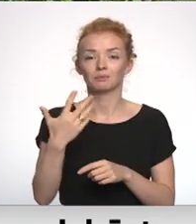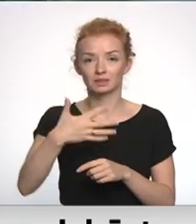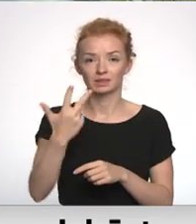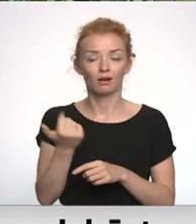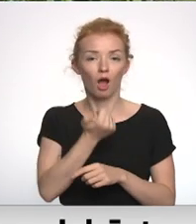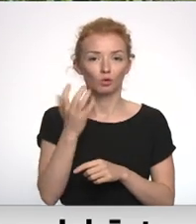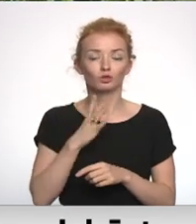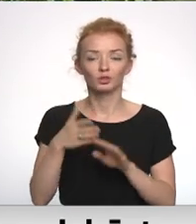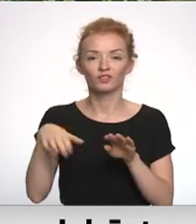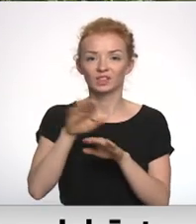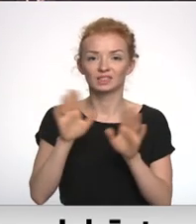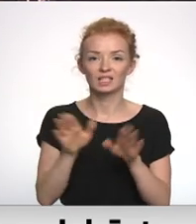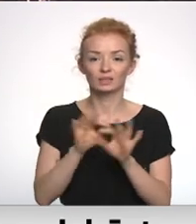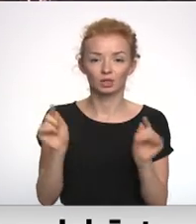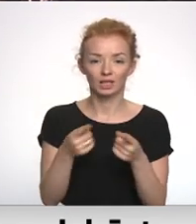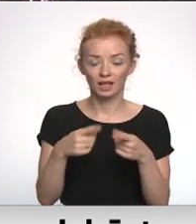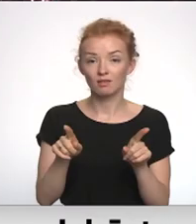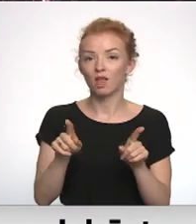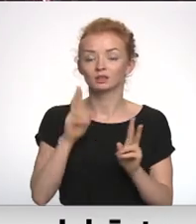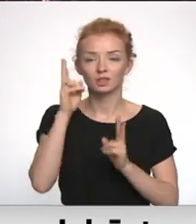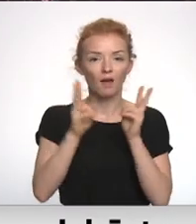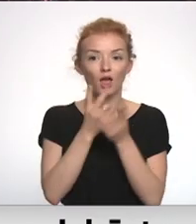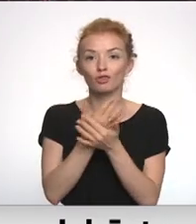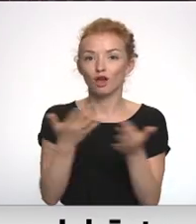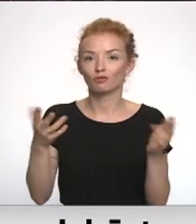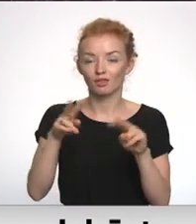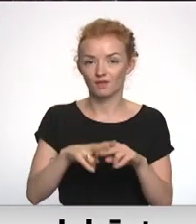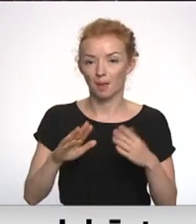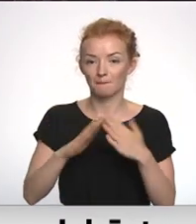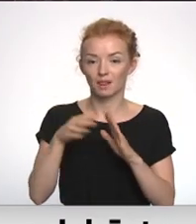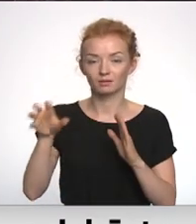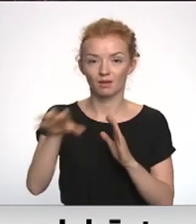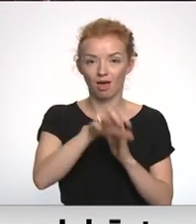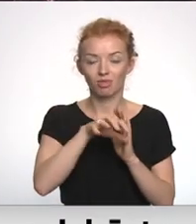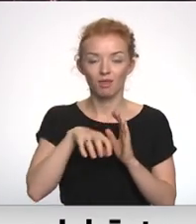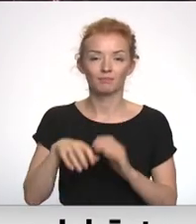dziesmu svētku virsdiriģents un goda virsdiriģents, skanēja dažādās vietās pilsētā.